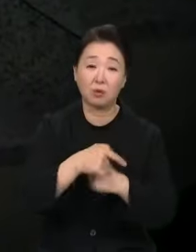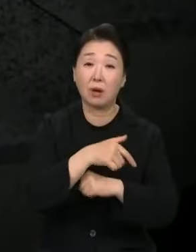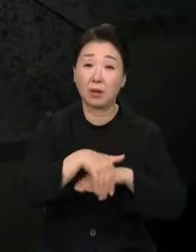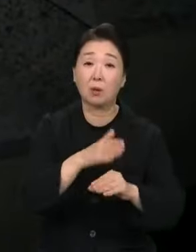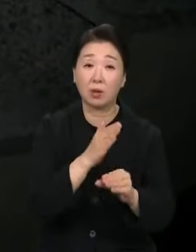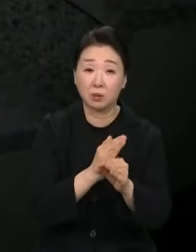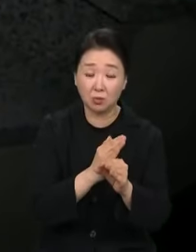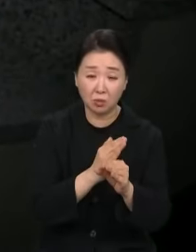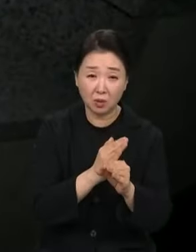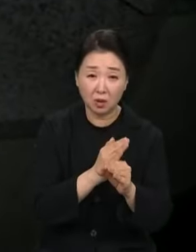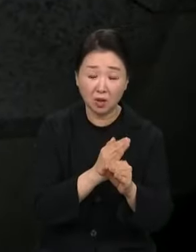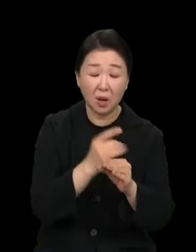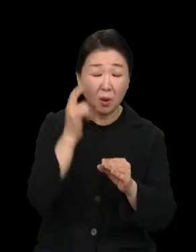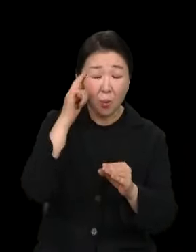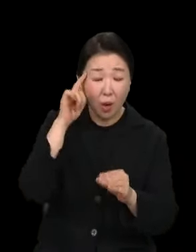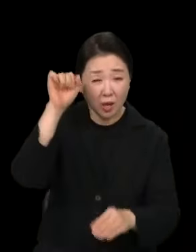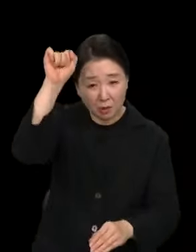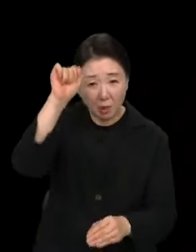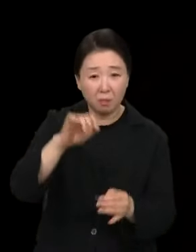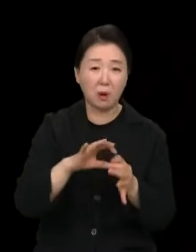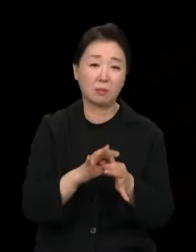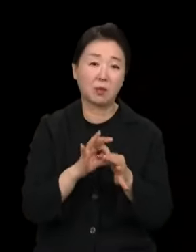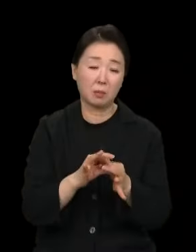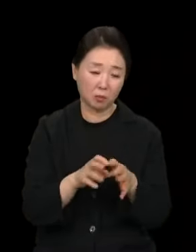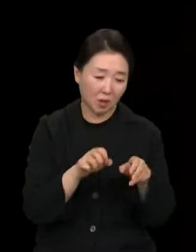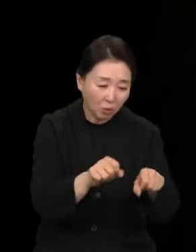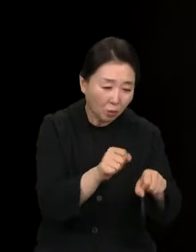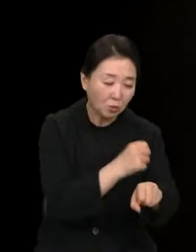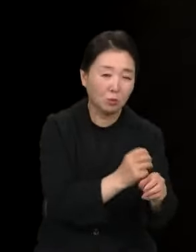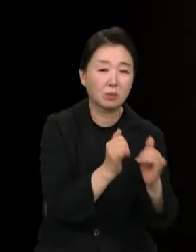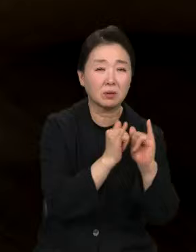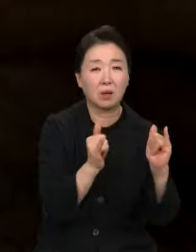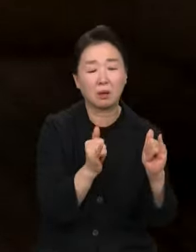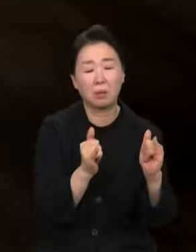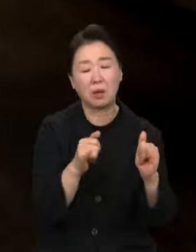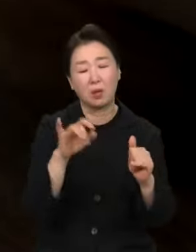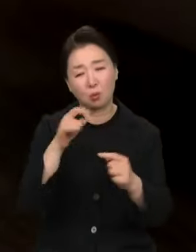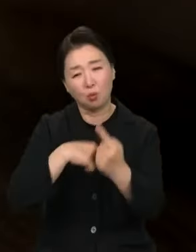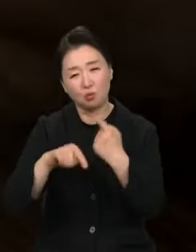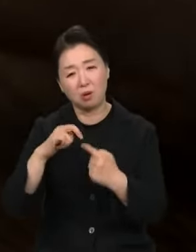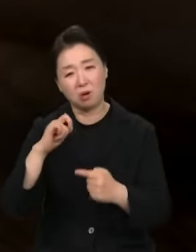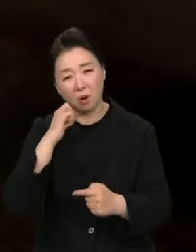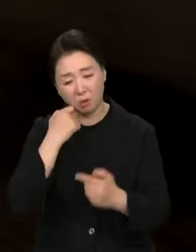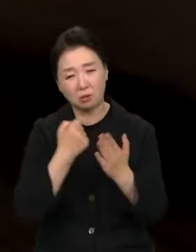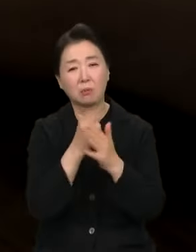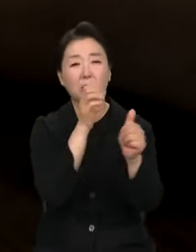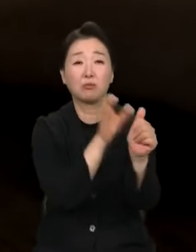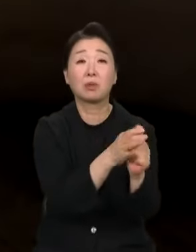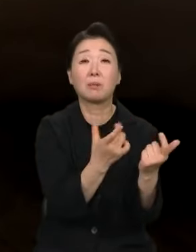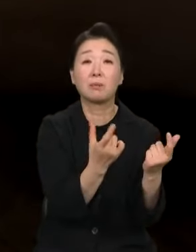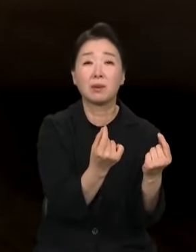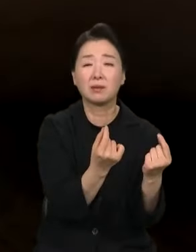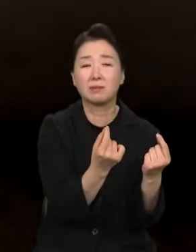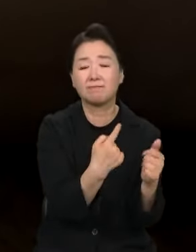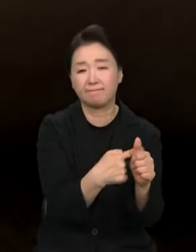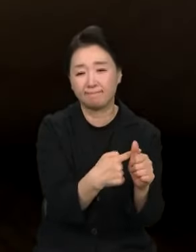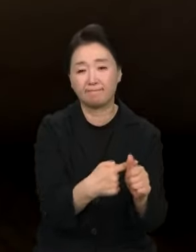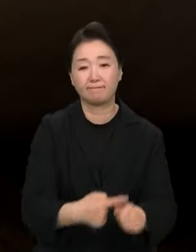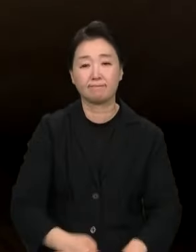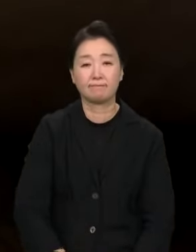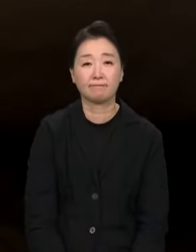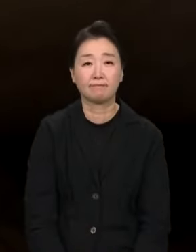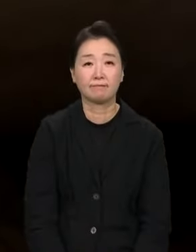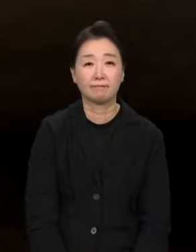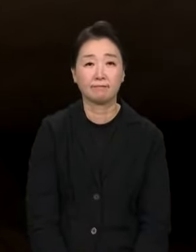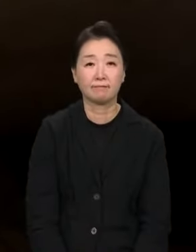속에서 병원이 가장 약자인 하청 노동자에게 부담을 떠넘긴다는 비판이 나옵니다. JTBC